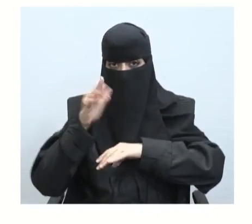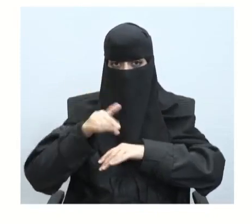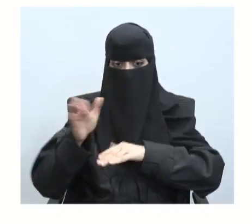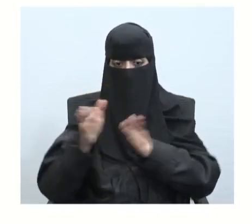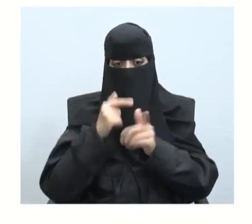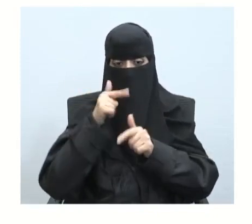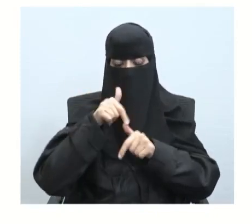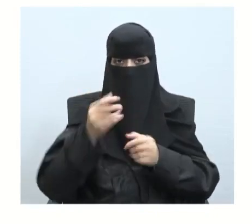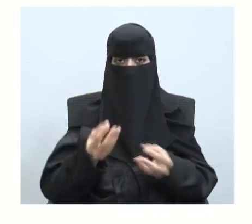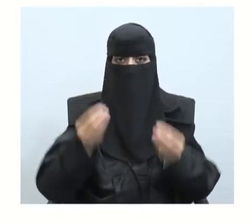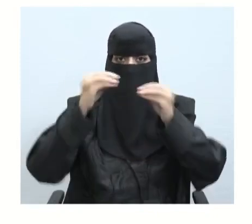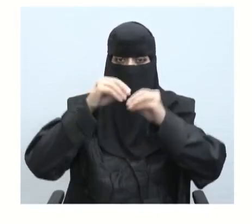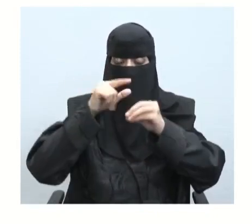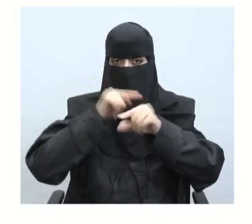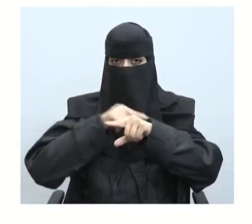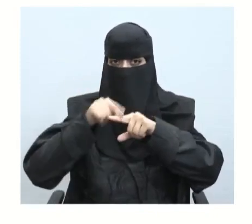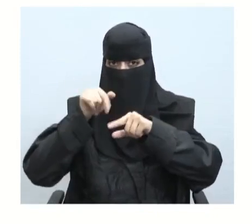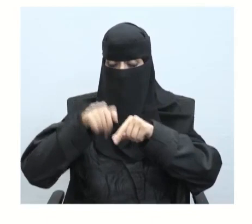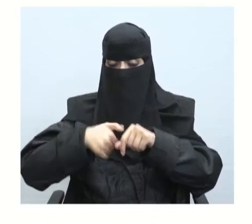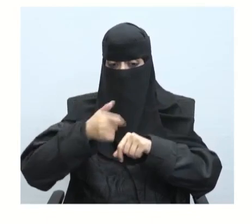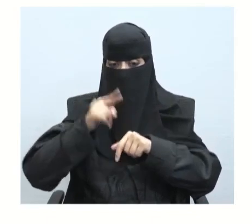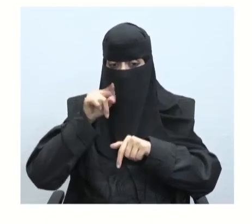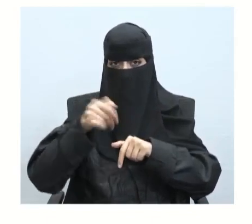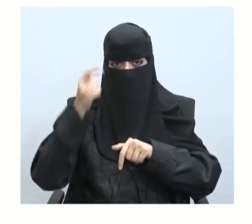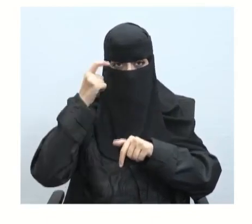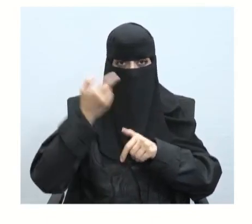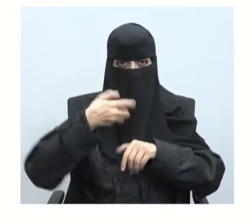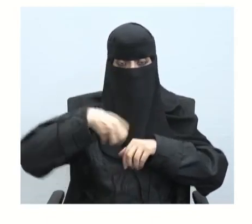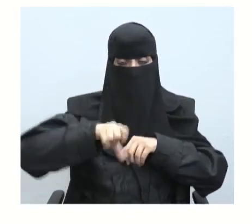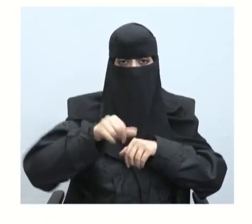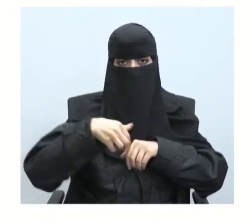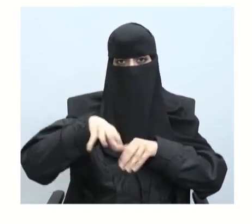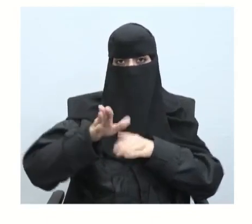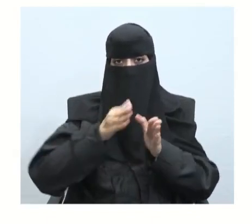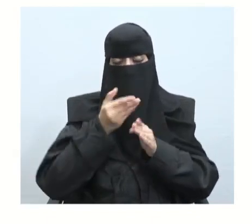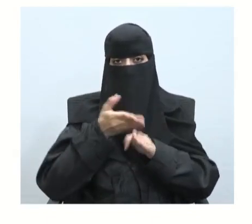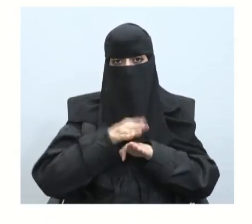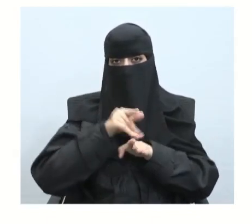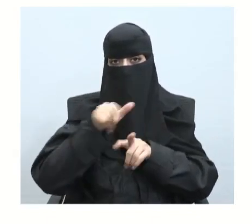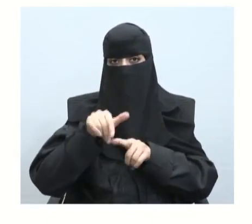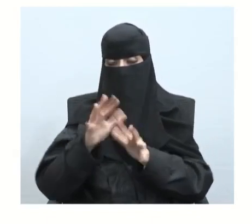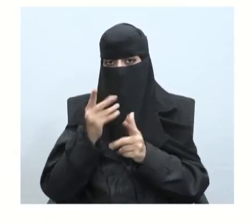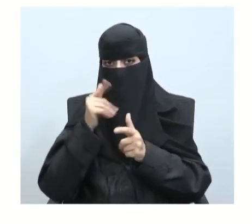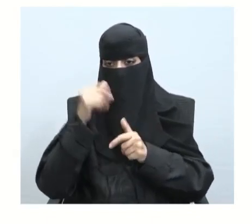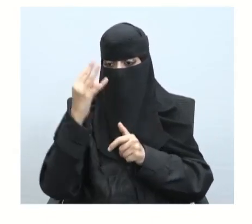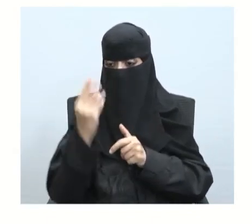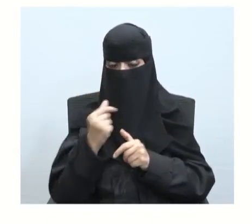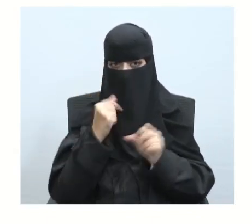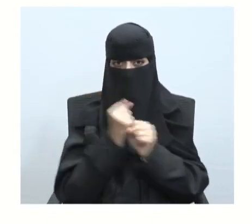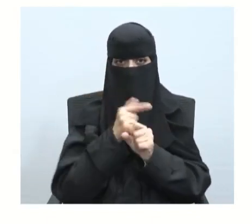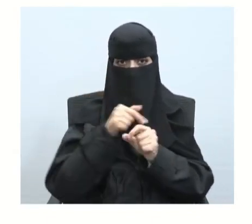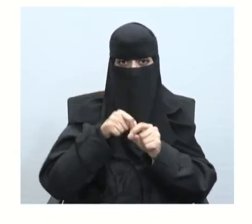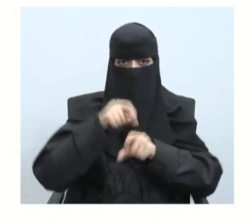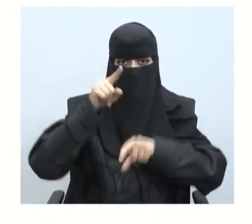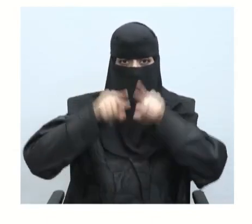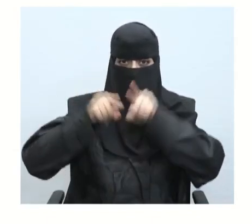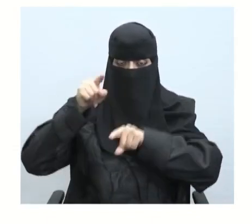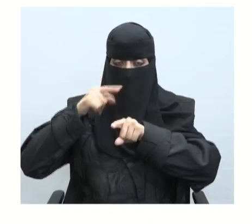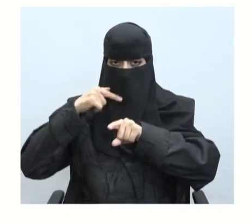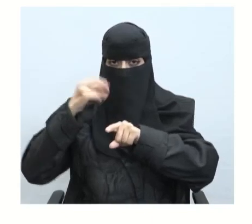ذكرتها قبل قليل اضافه الى اننا تعرفنا في جزئيه مستقله على كيفيه حساب الشغل بيانيا